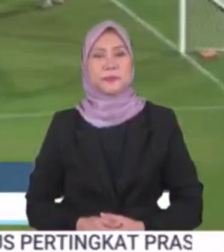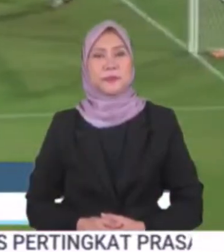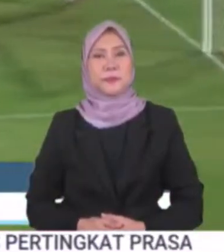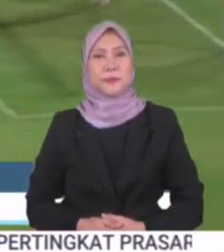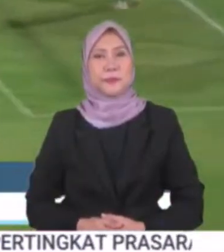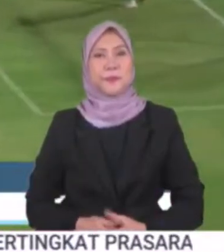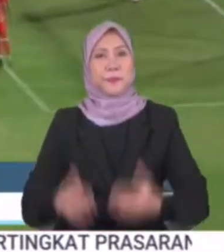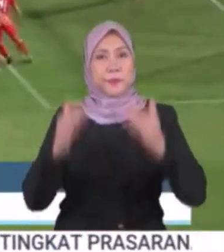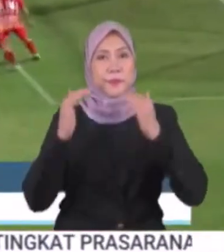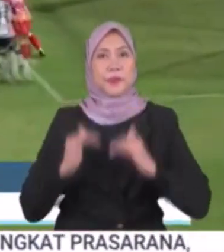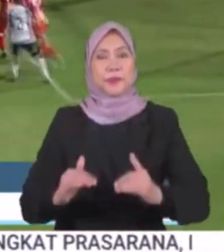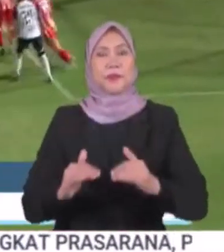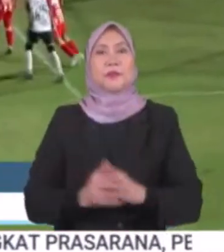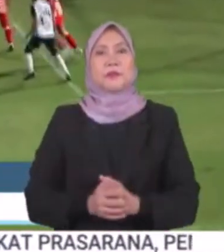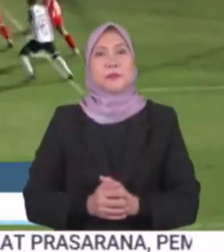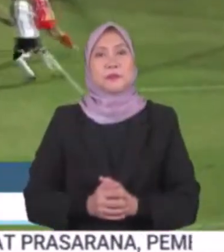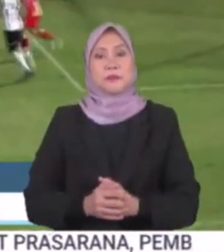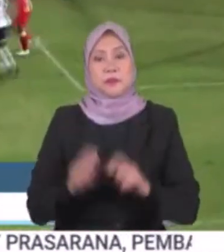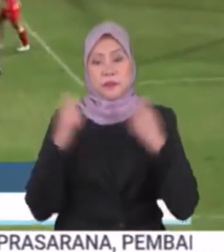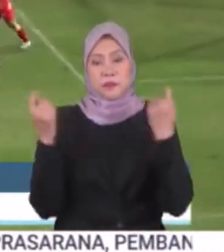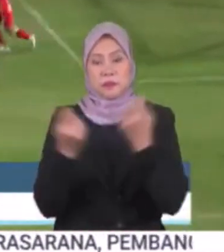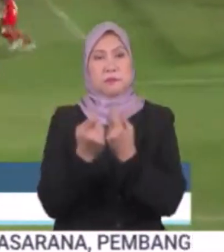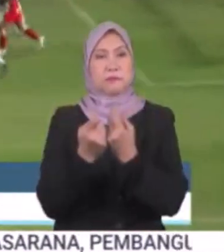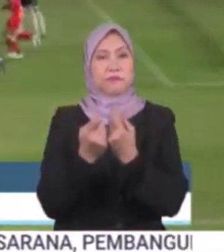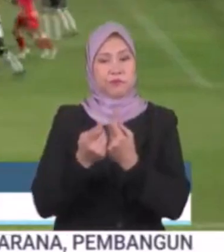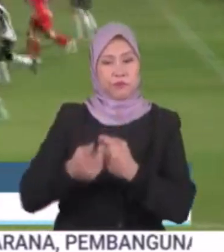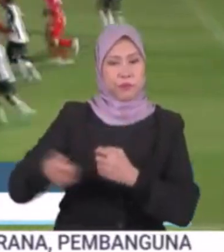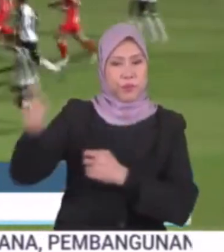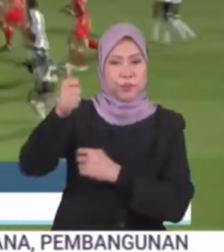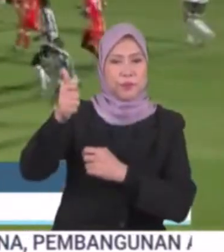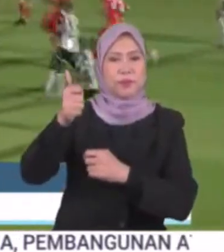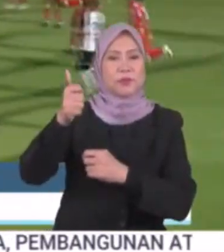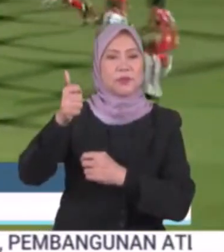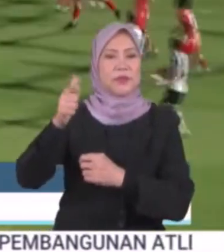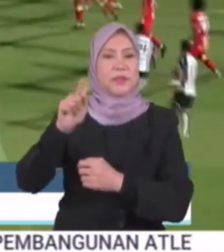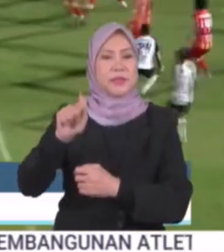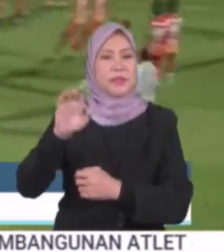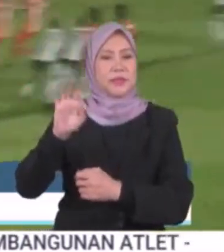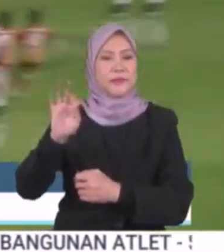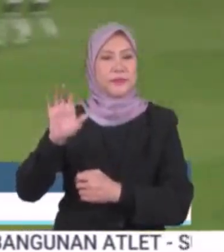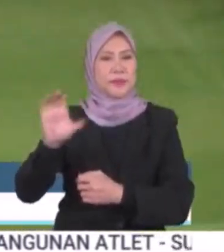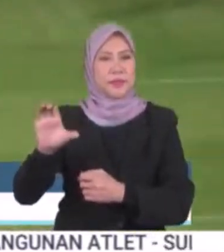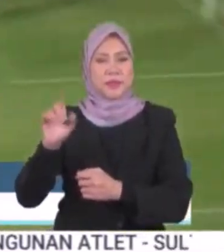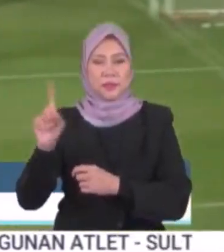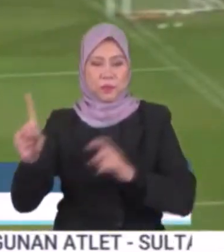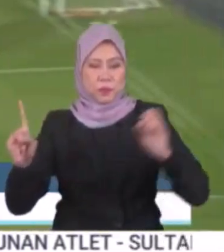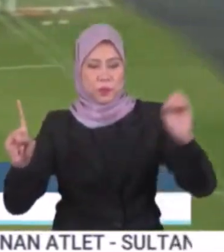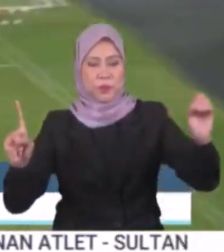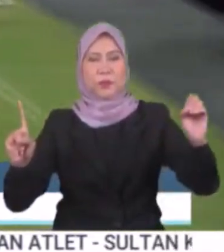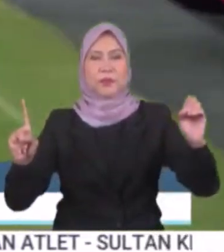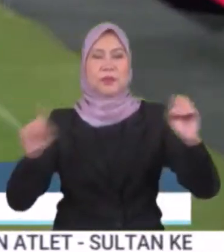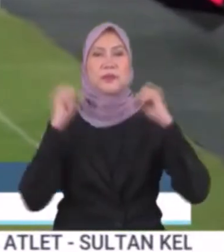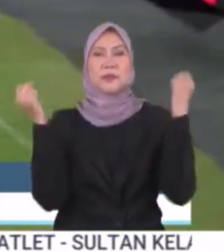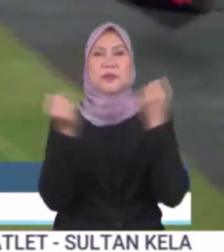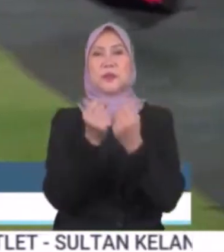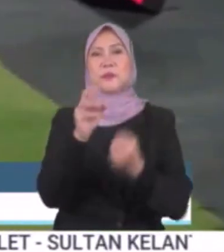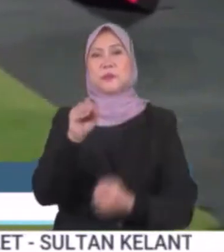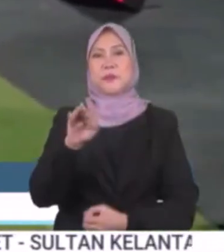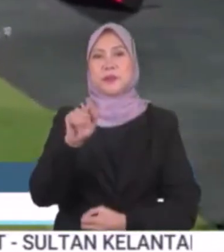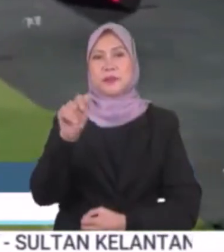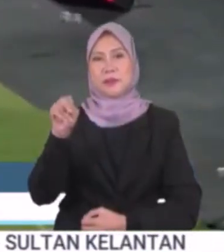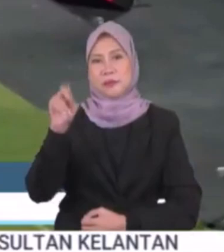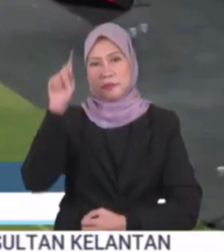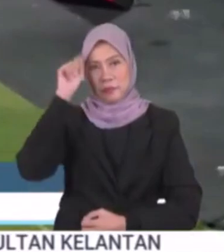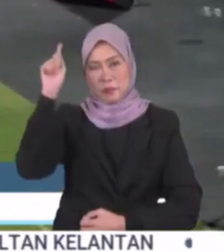Sementara itu, satu lagi pertembungan menyaksikan skuad The Red Giants mengatasi Terengganu FC TFC 1-0 di Stadium Sultan Mizan Zainal